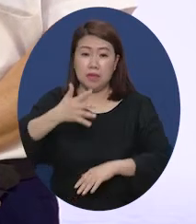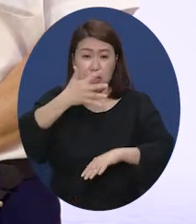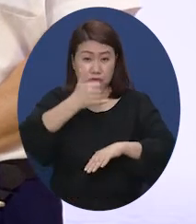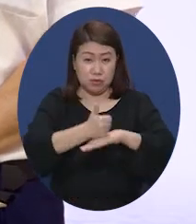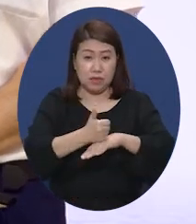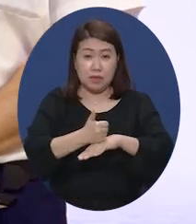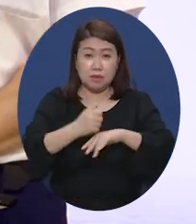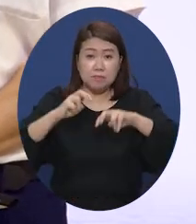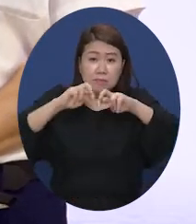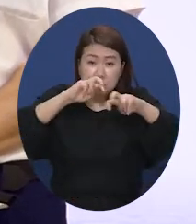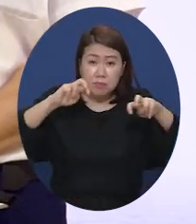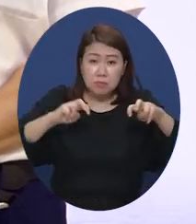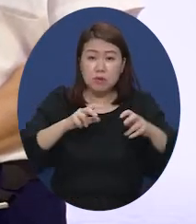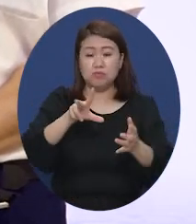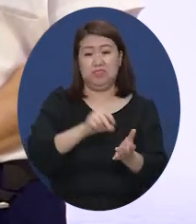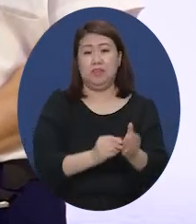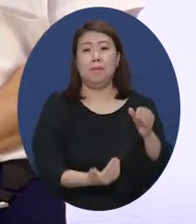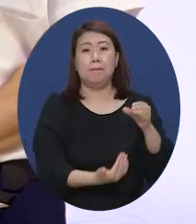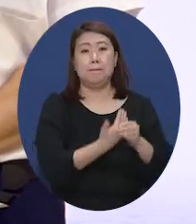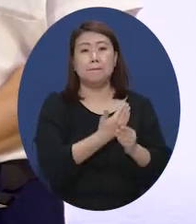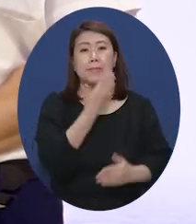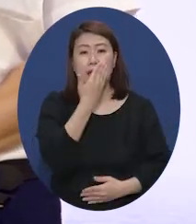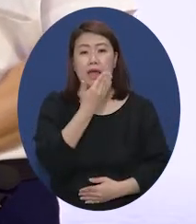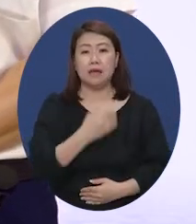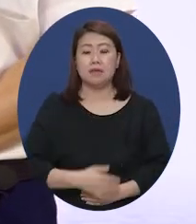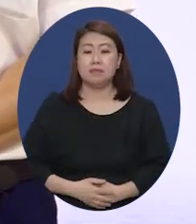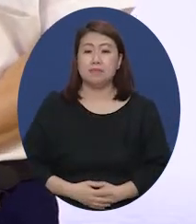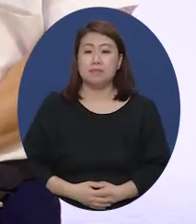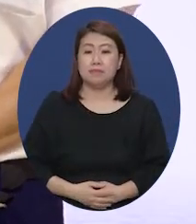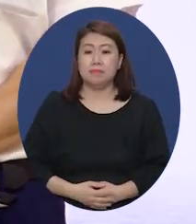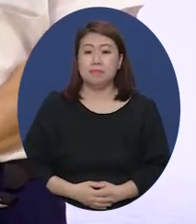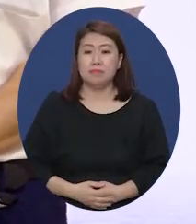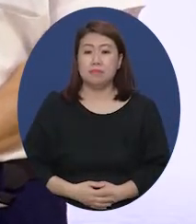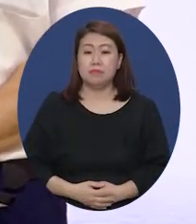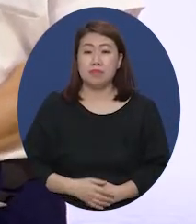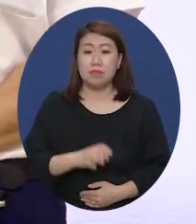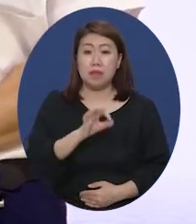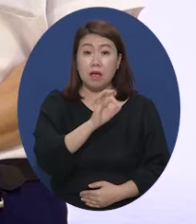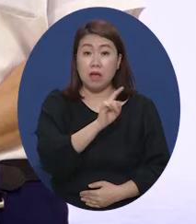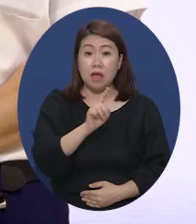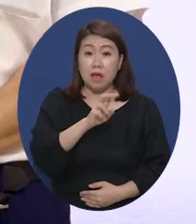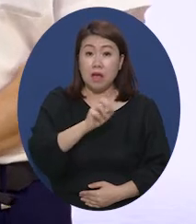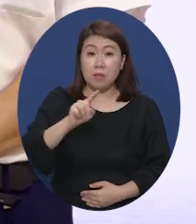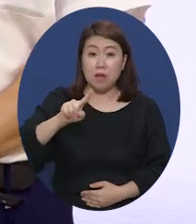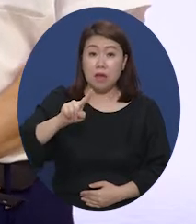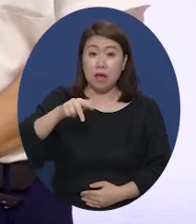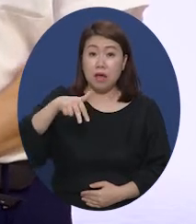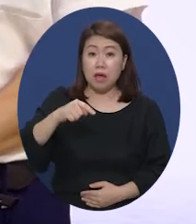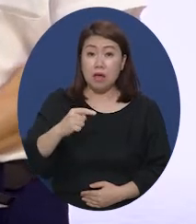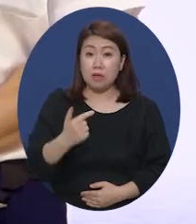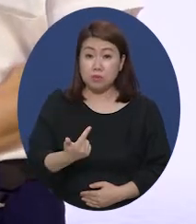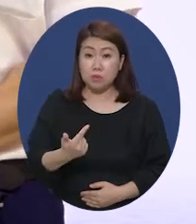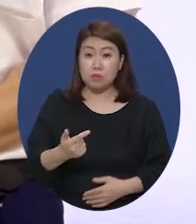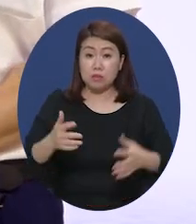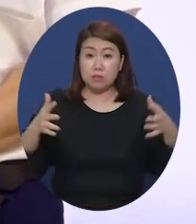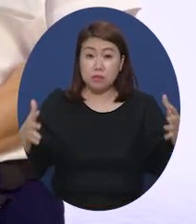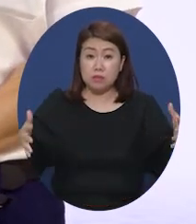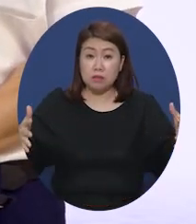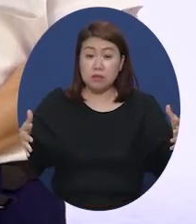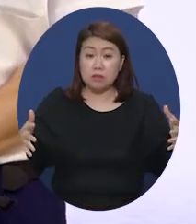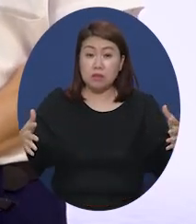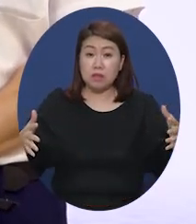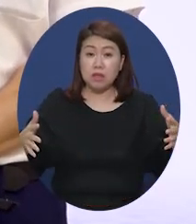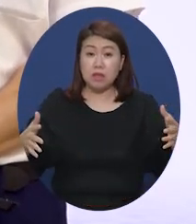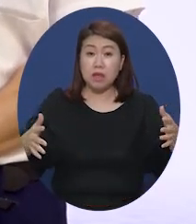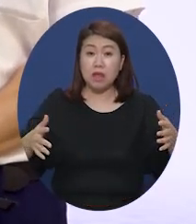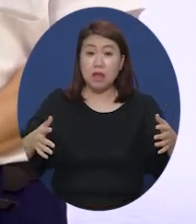나중에 자세히 들여다보면 문제가 되는 경우도 있습니다. 그 다음에 아마존 그 규모가 어느 정도인가를 실질적으로 보여주는